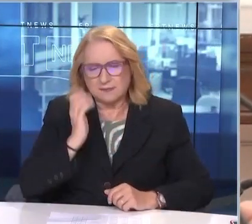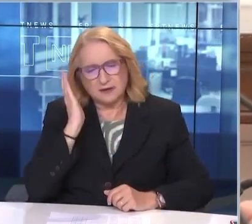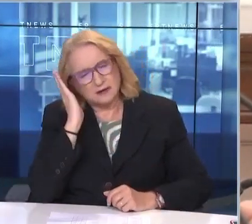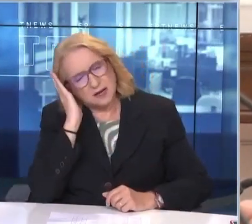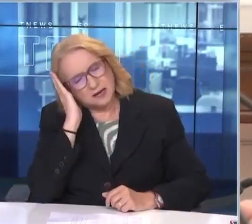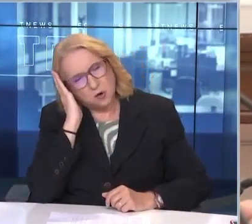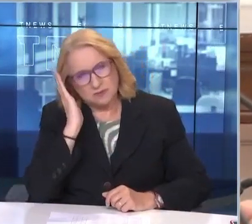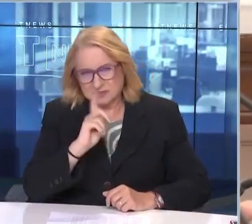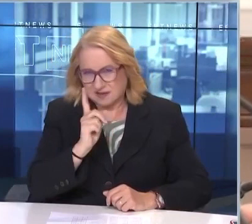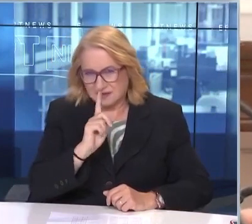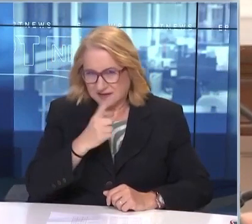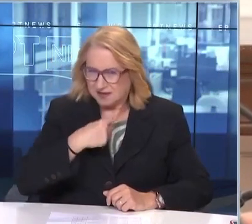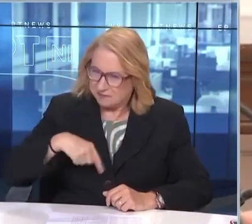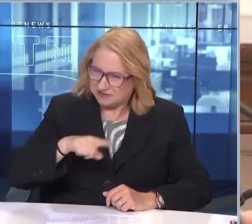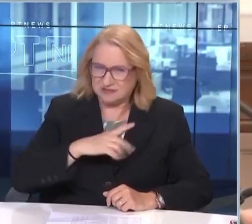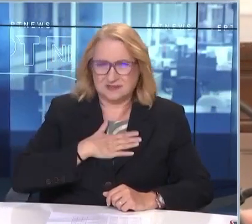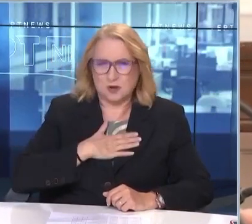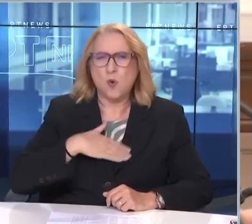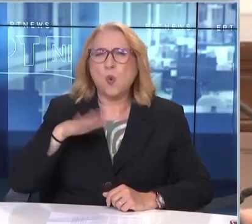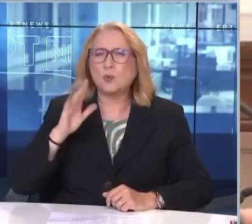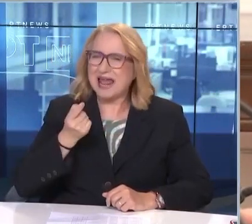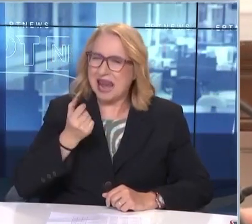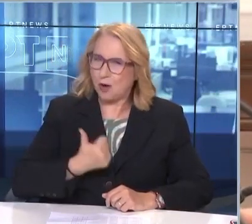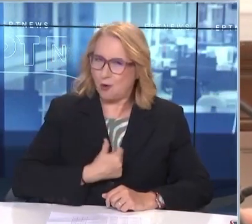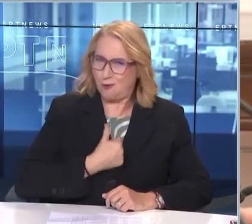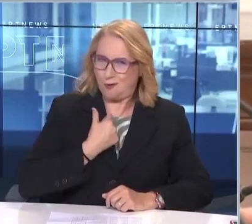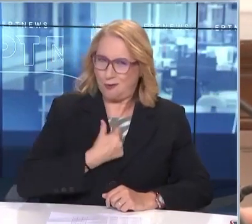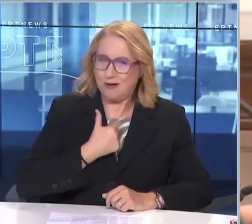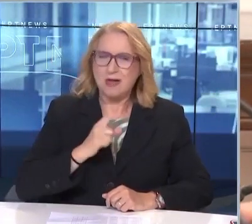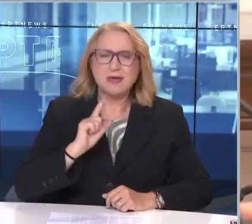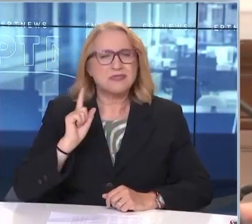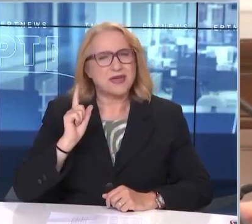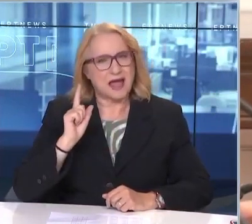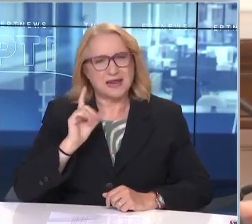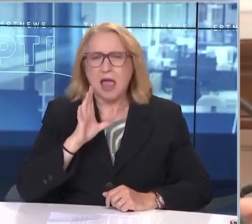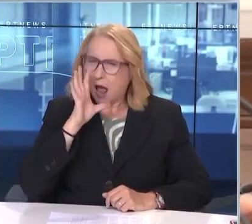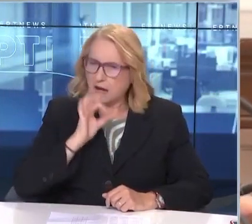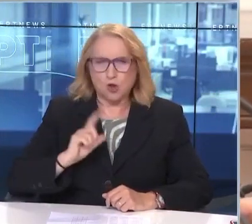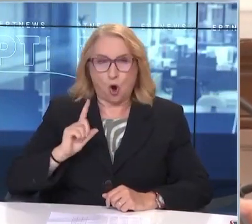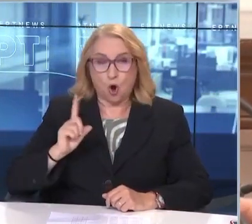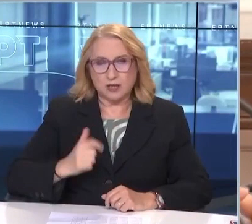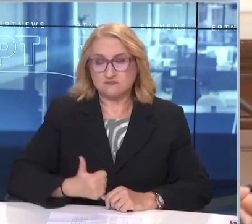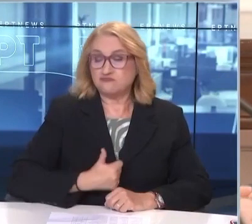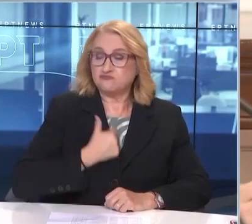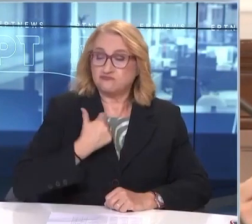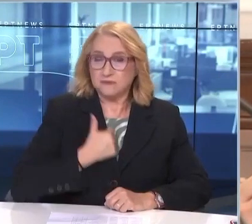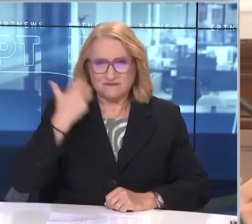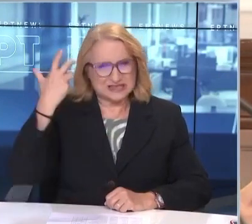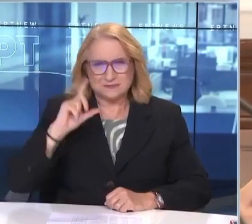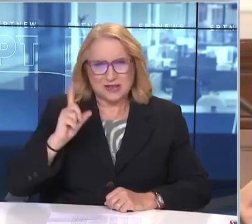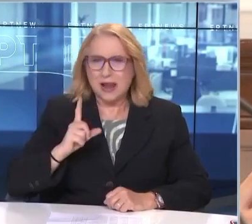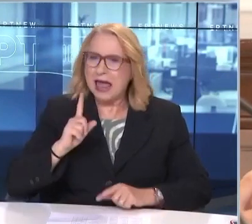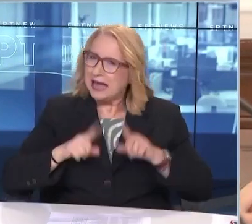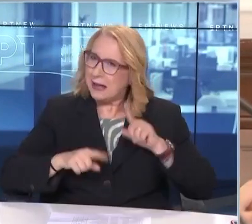έπαρσης, κάτι όχι κατά ανάγκη κακό. Πολύ περισσότερο όταν αυτή η κυβέρνηση έχει